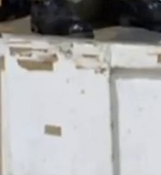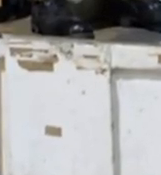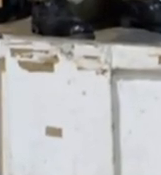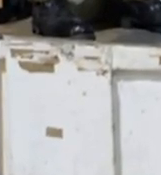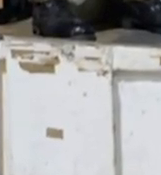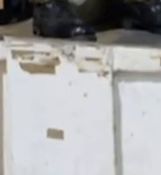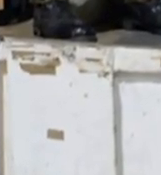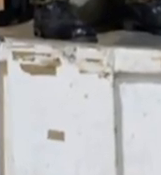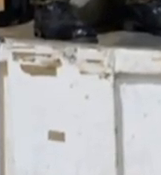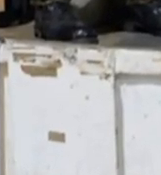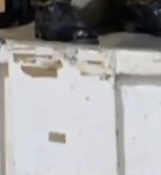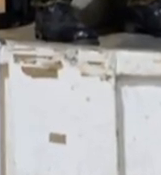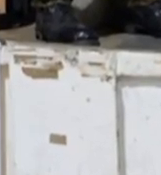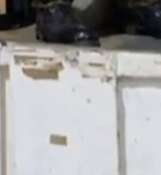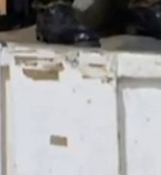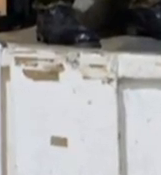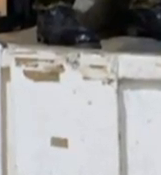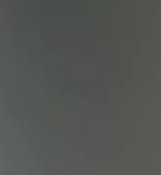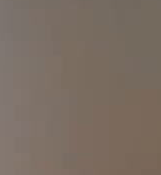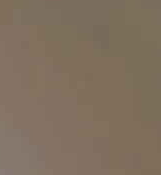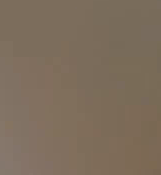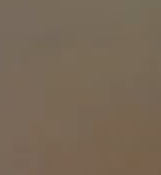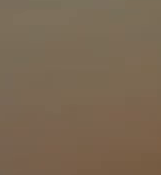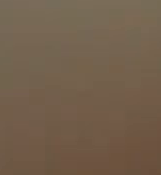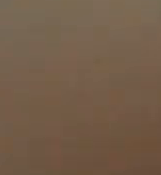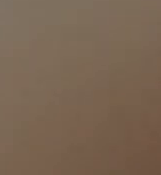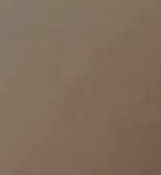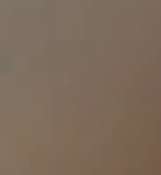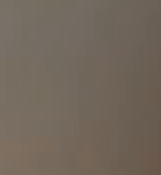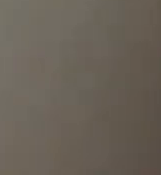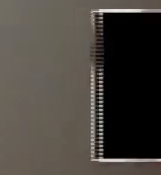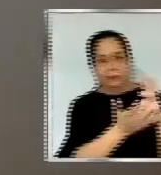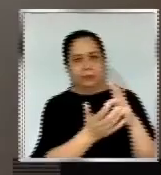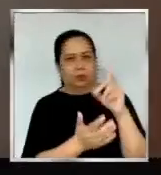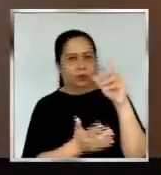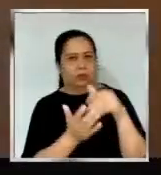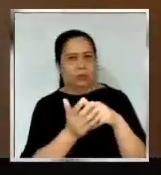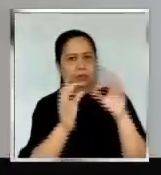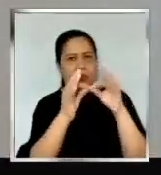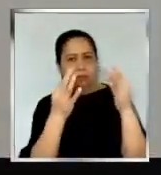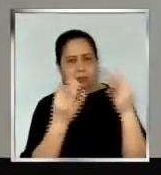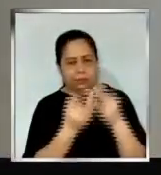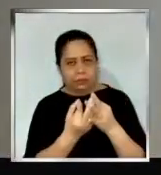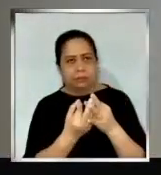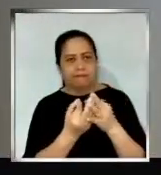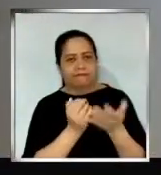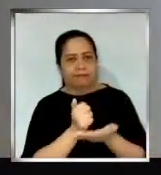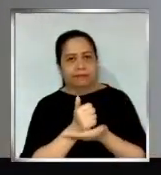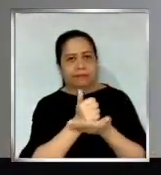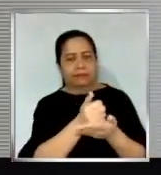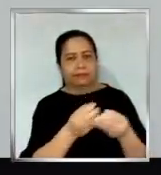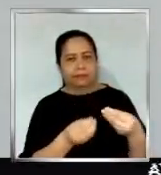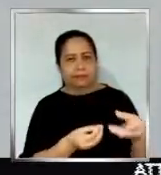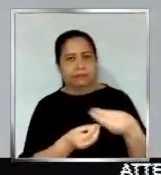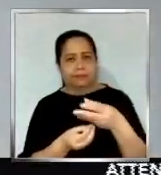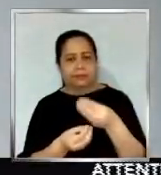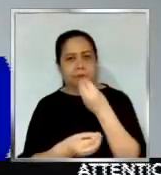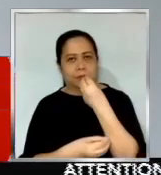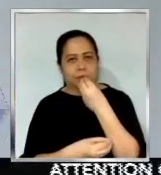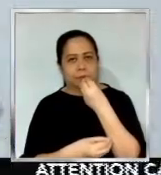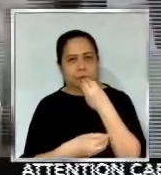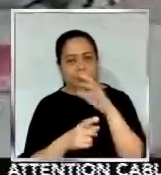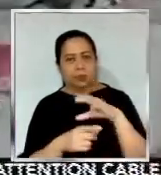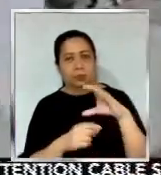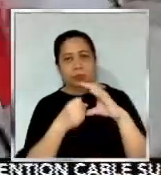at Nato sa bayan ng Sagnyay. Nasa 1,000 pamilya ang ating nahatiran ng mga pagkain sa Camarines